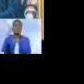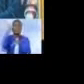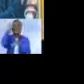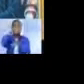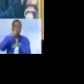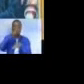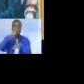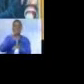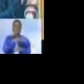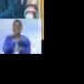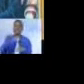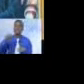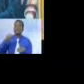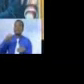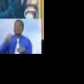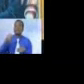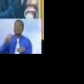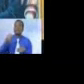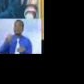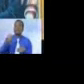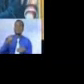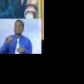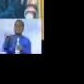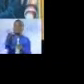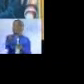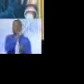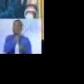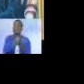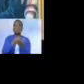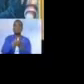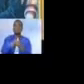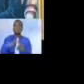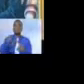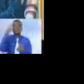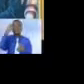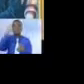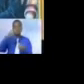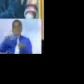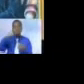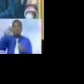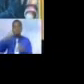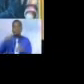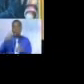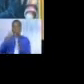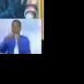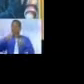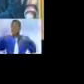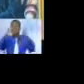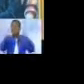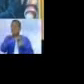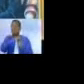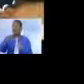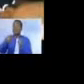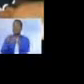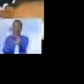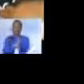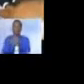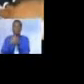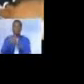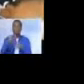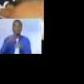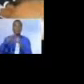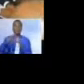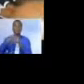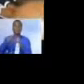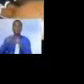génèrent des ressources importantes qui nécessitent une meilleure organisation des transactions. À ces